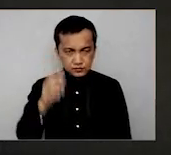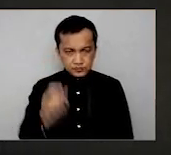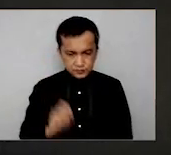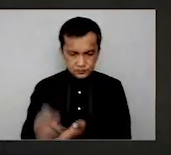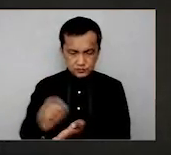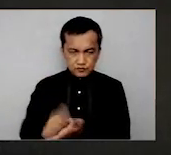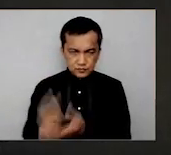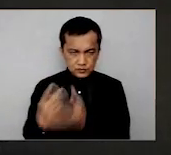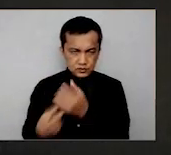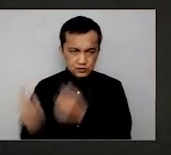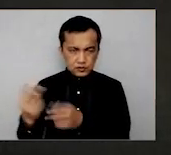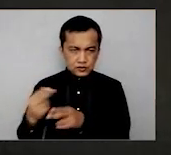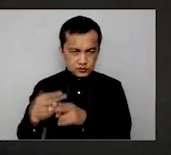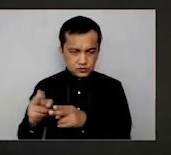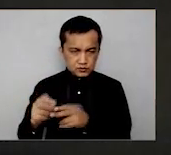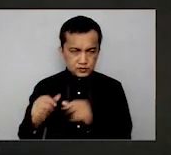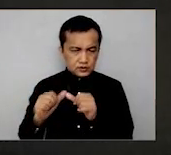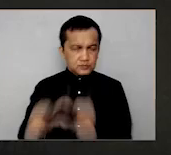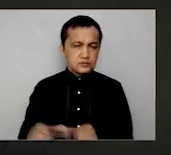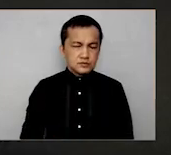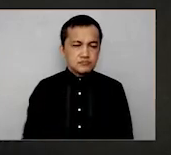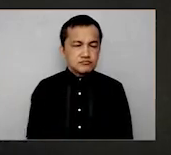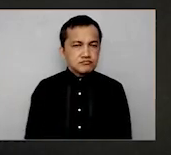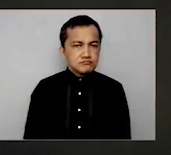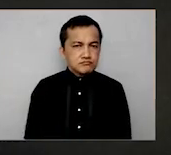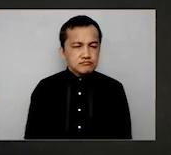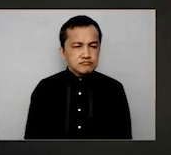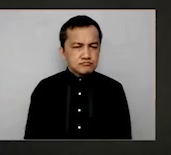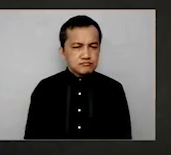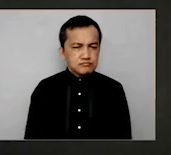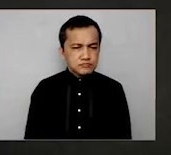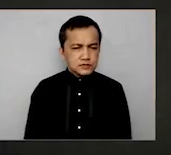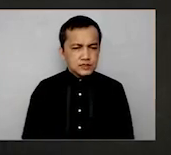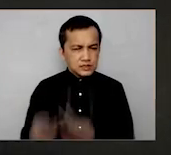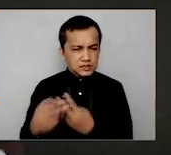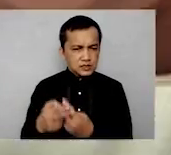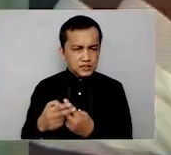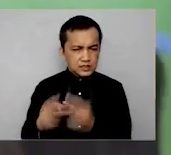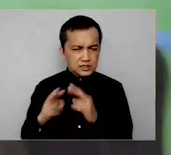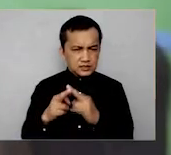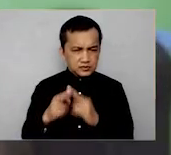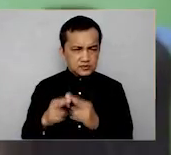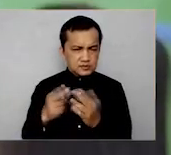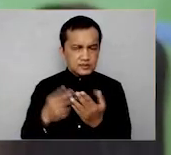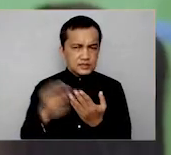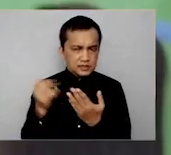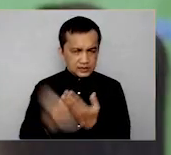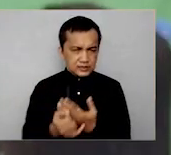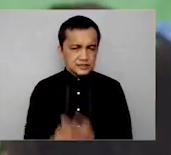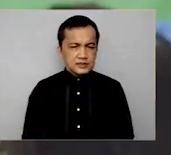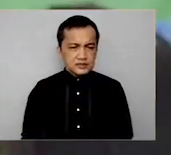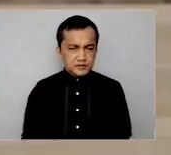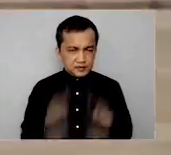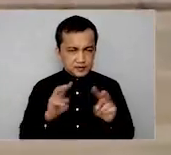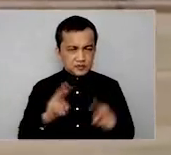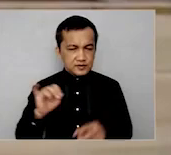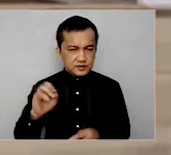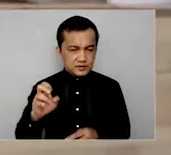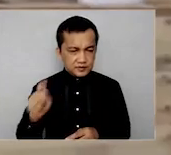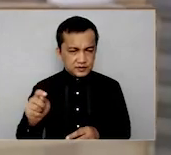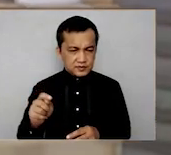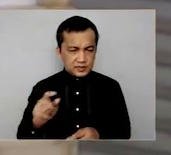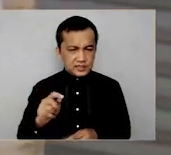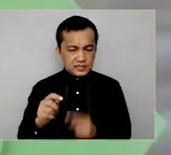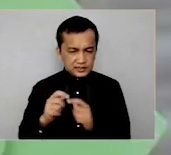dalawa soon pag natuloy. Na it's like a hashtag reunion project. Panoorin si Wilbert sa Team